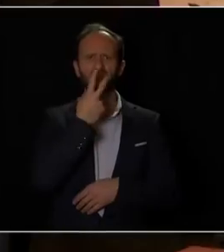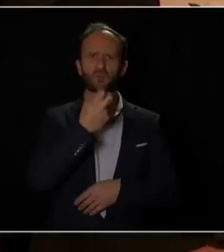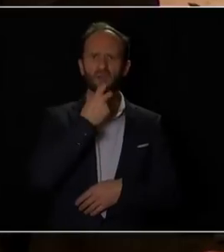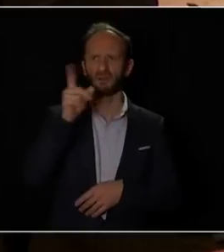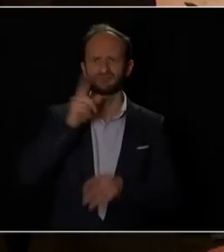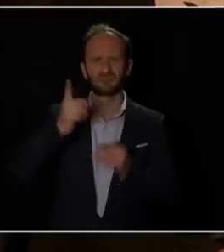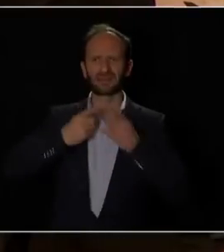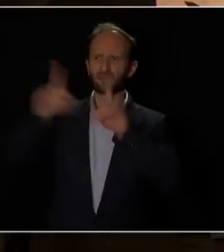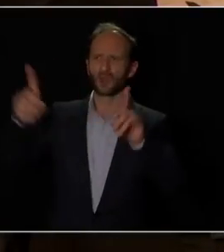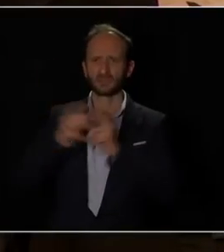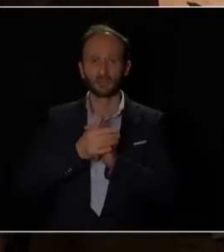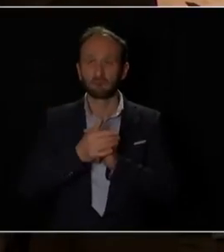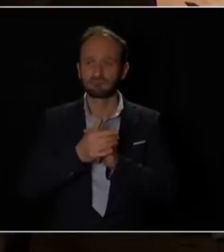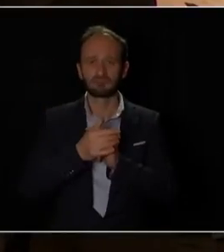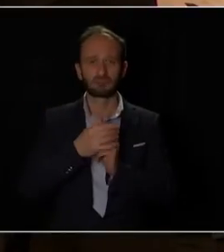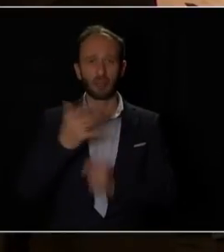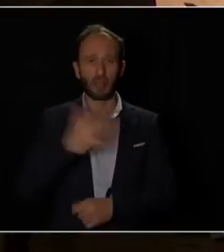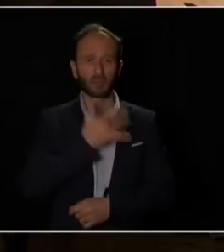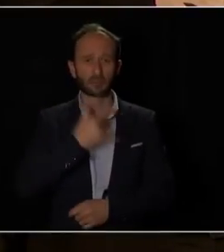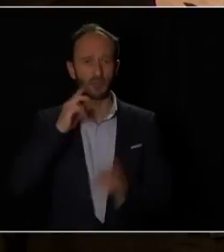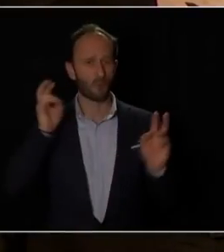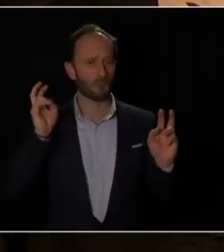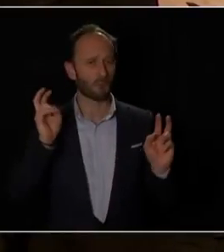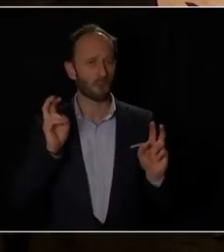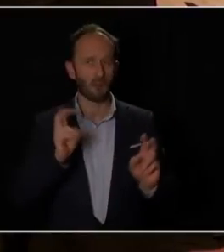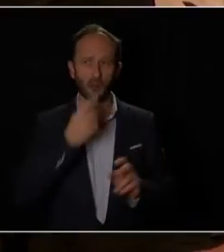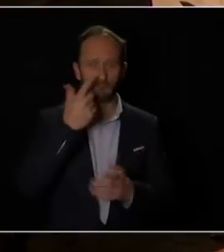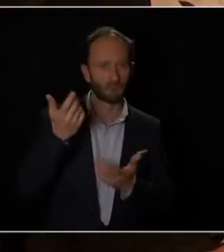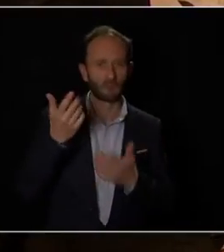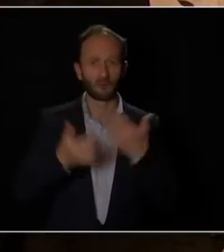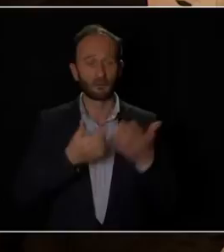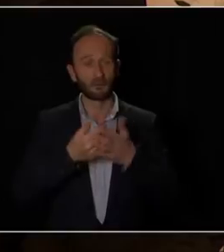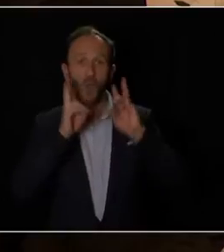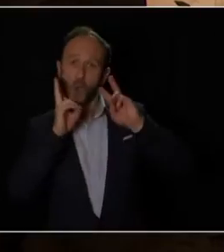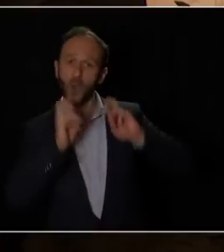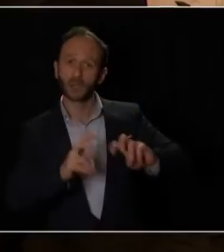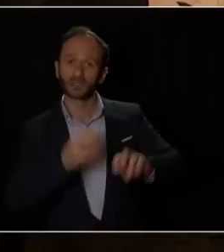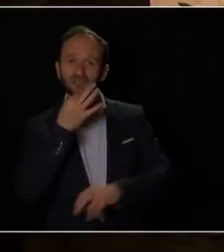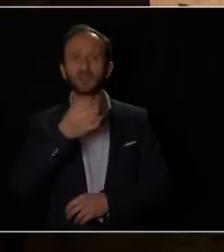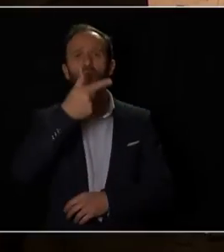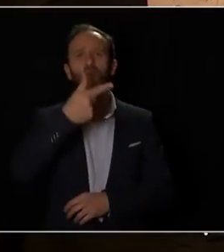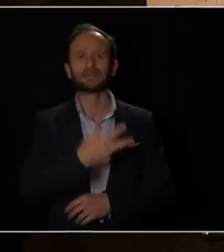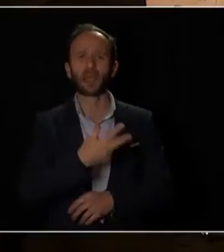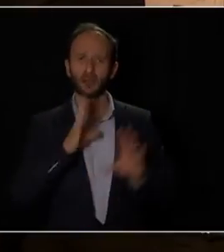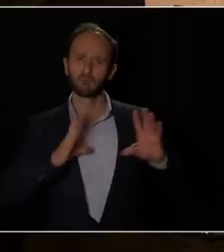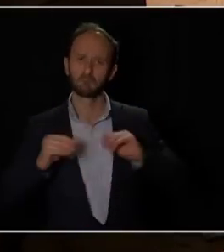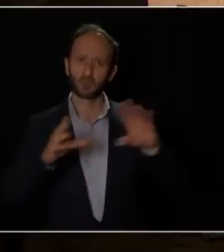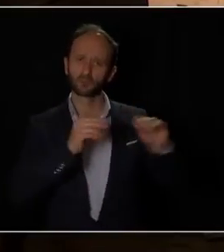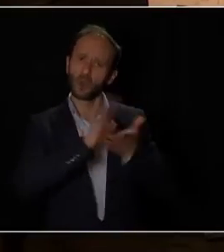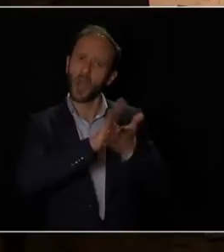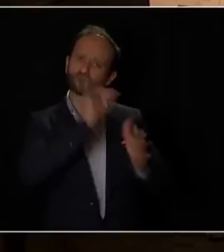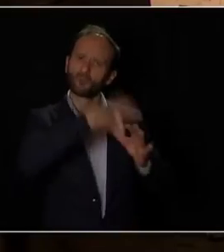façon significative. Selon ainsi une enquête qui avait été menée, seuls les deux tiers de la population en âge de